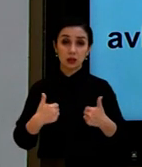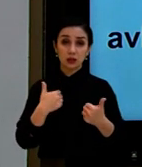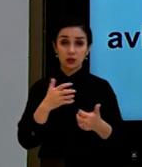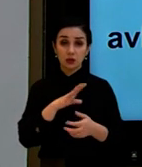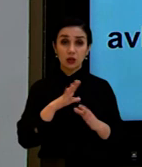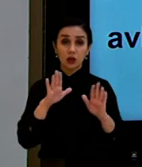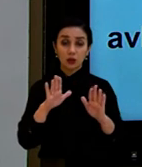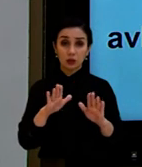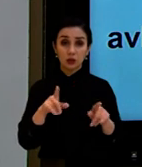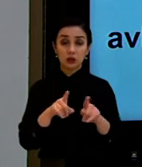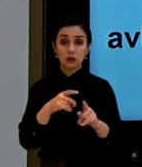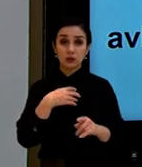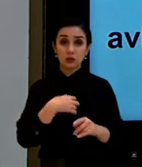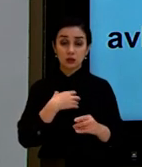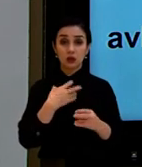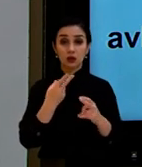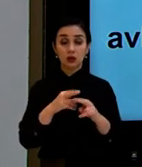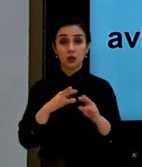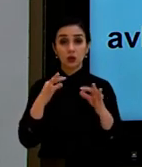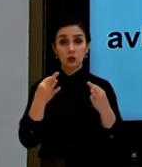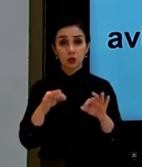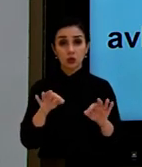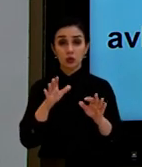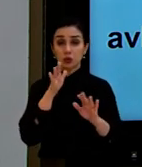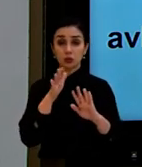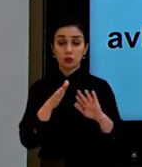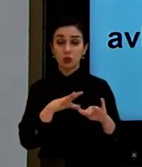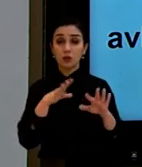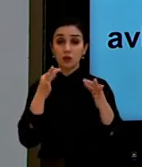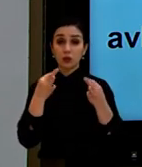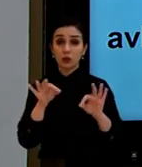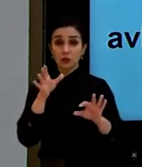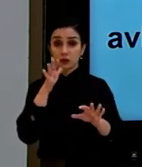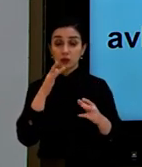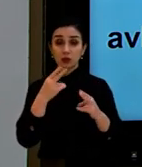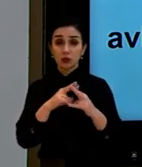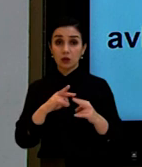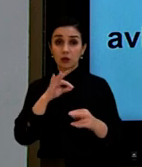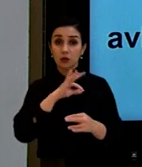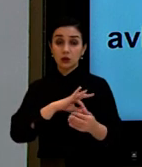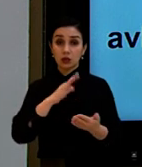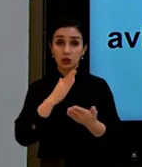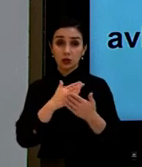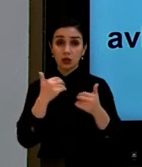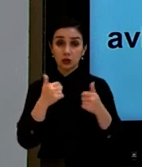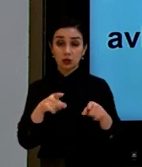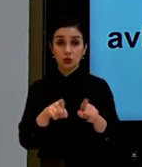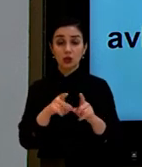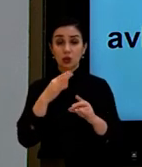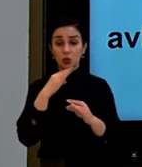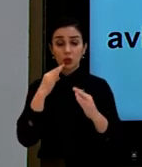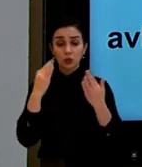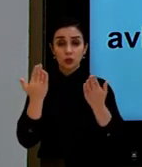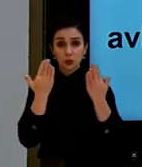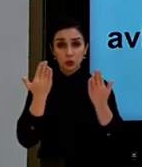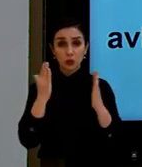qilyapsiz, ammo lekin asosiy vaqtingiz bo'sh o'tmoqda. Ana shu bo'sh vaqtdan unumli foydalangan holda qancha ko'p